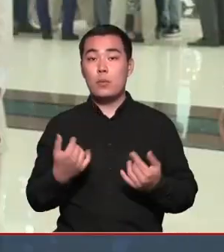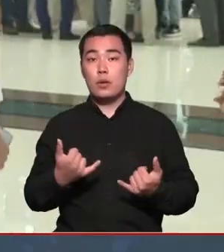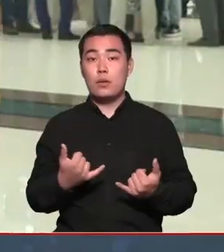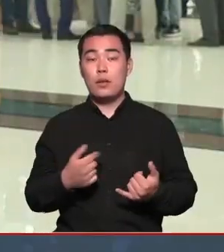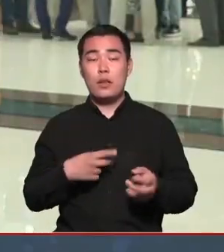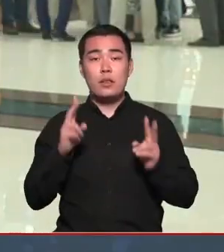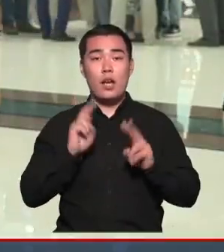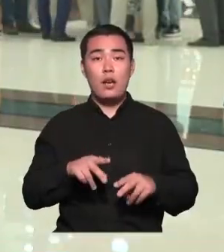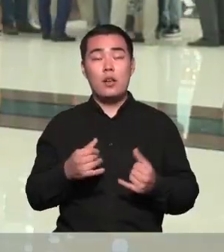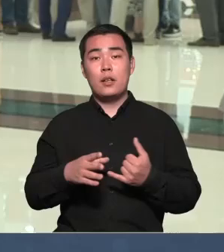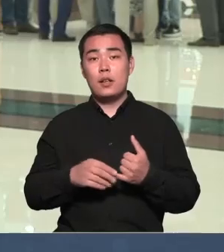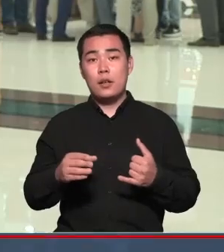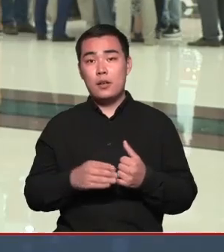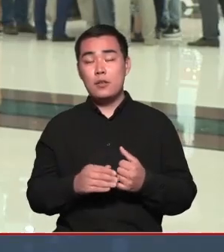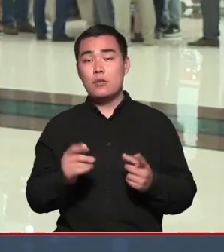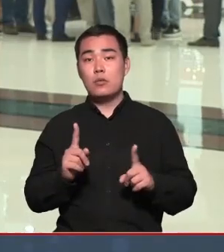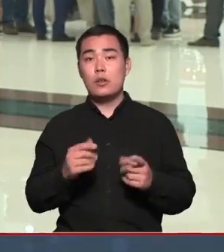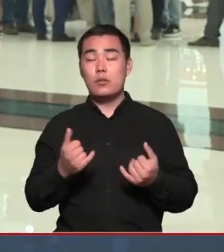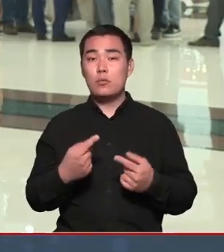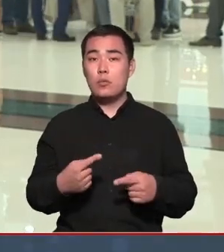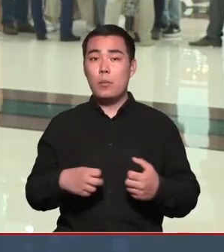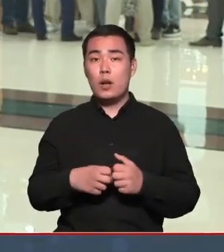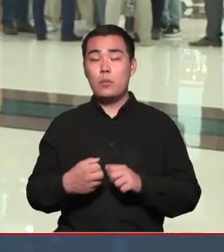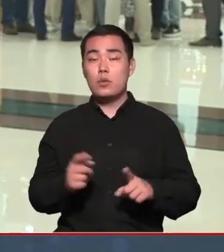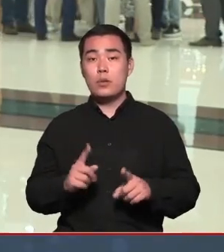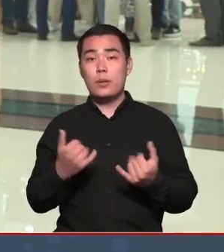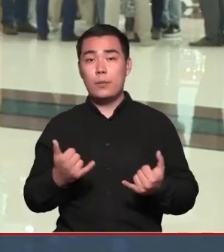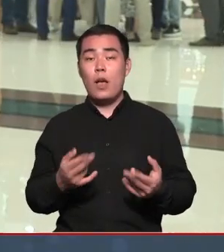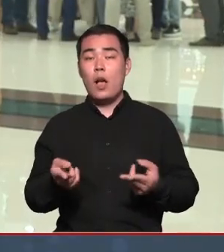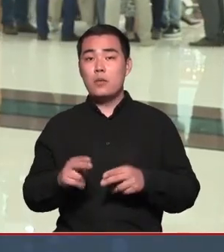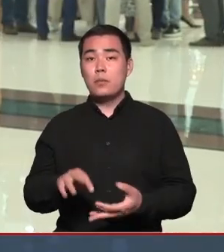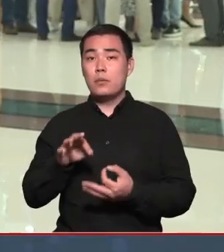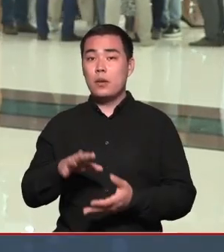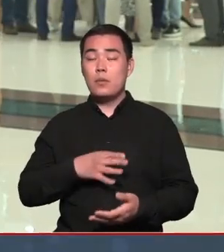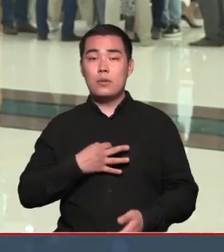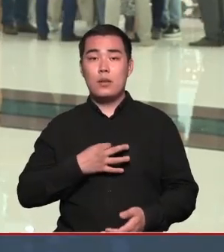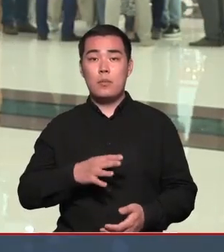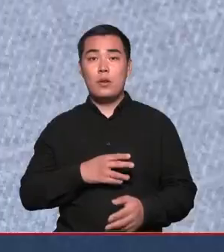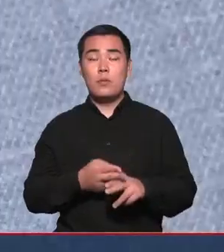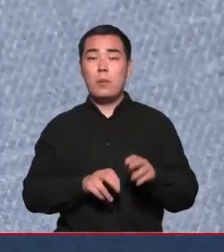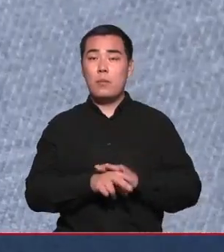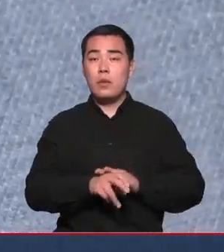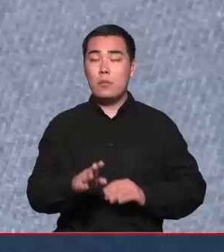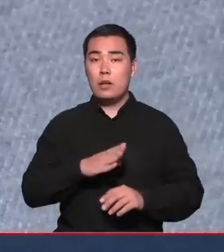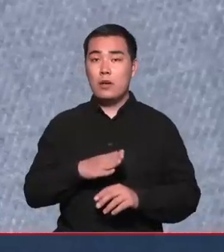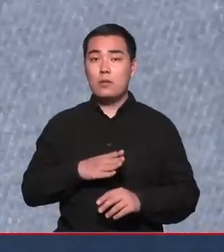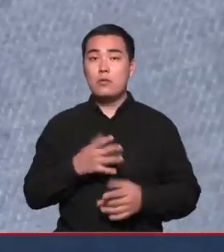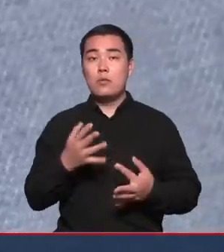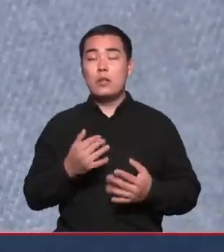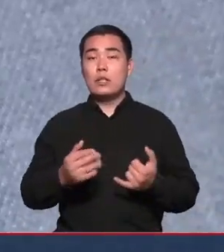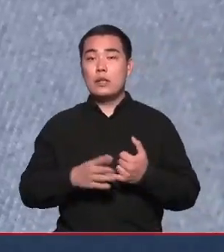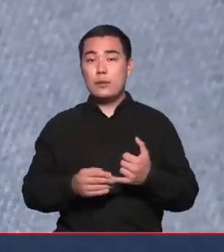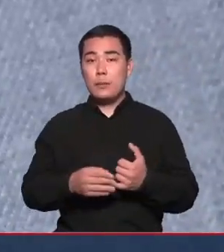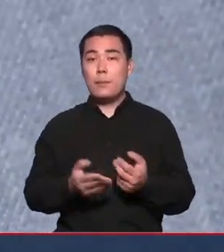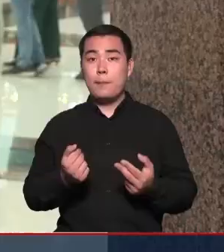Білмеймін, геосаяси оқиға ма, басқа мәселелер ма, оны жалпы қозғаудан қашқақтайды. Действительно, қанша жер